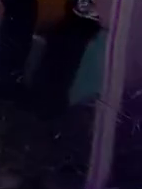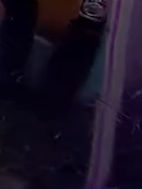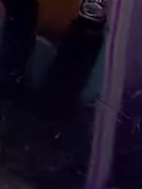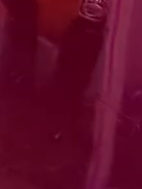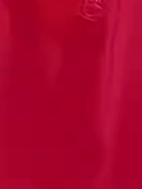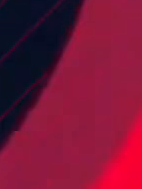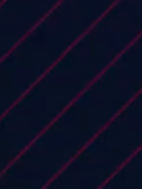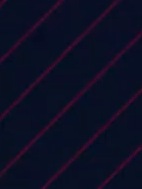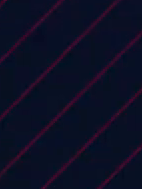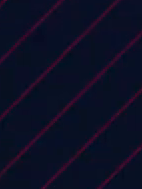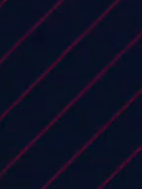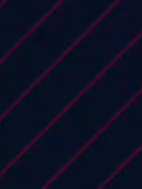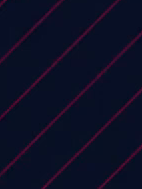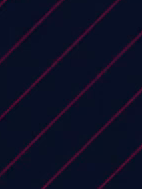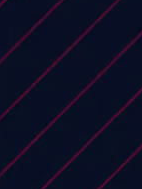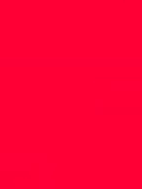like comment